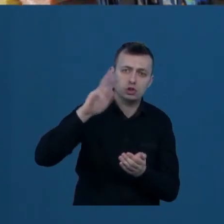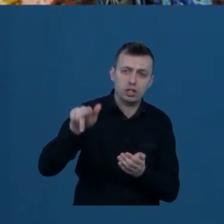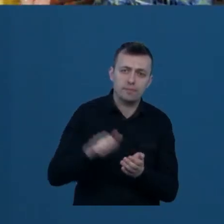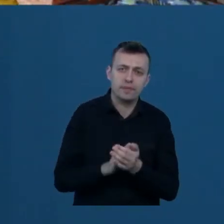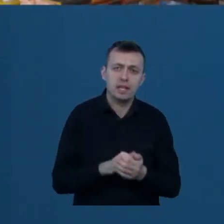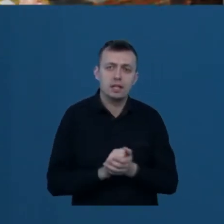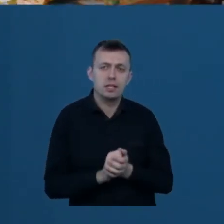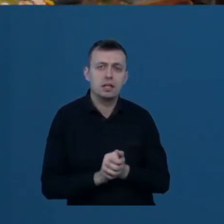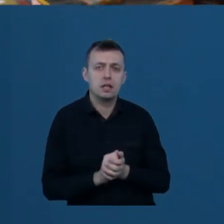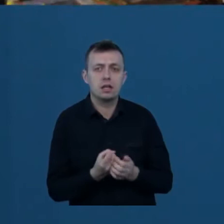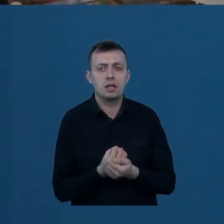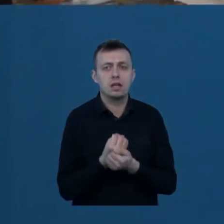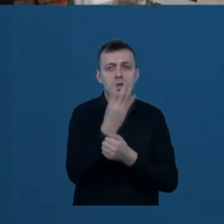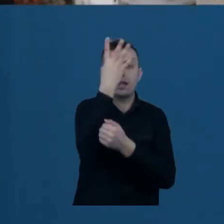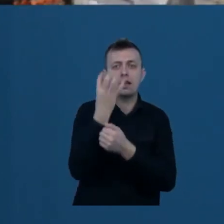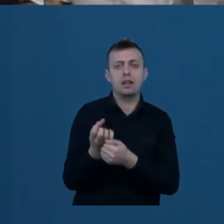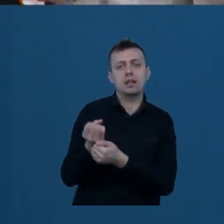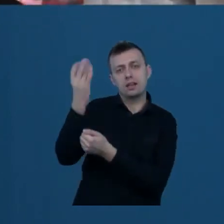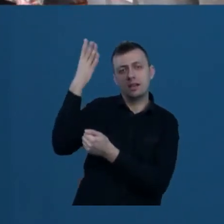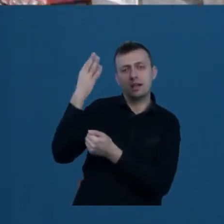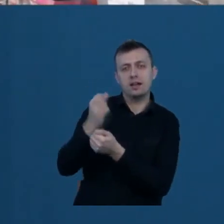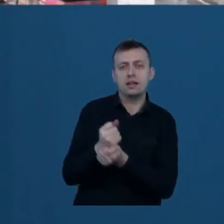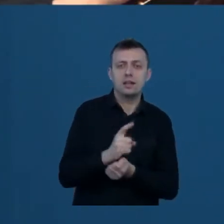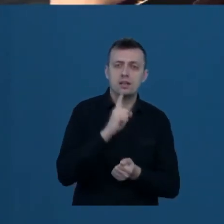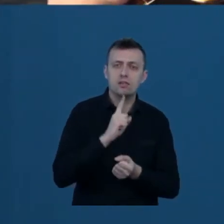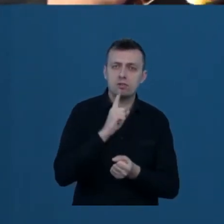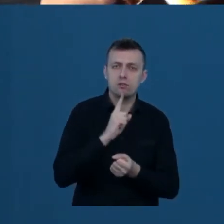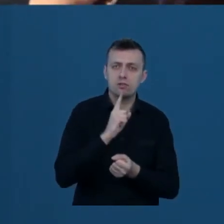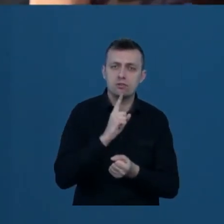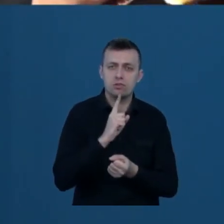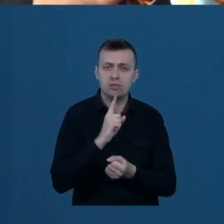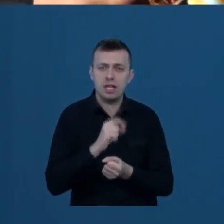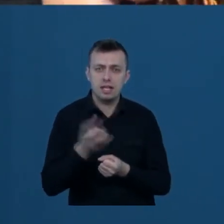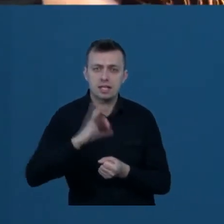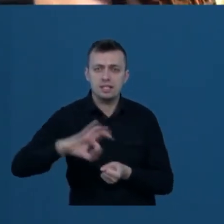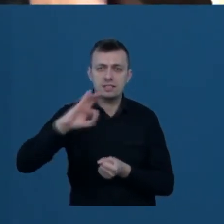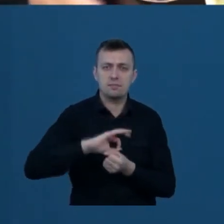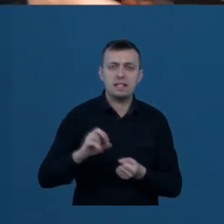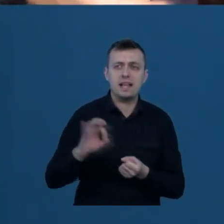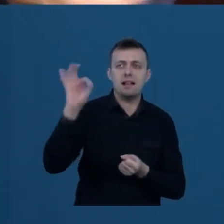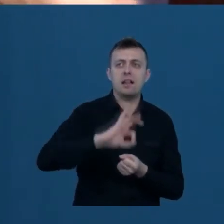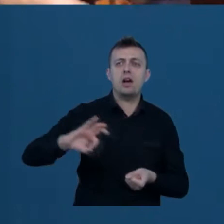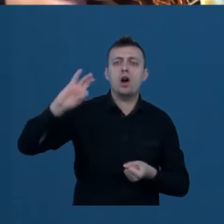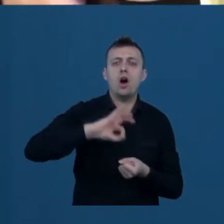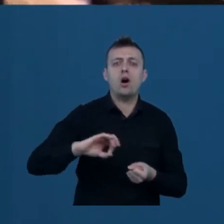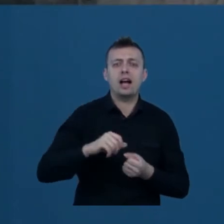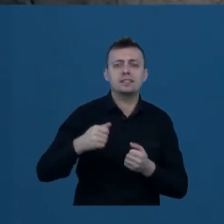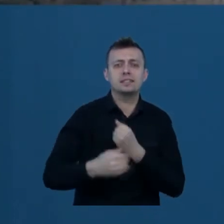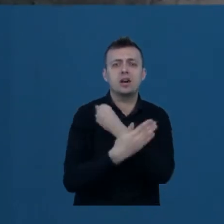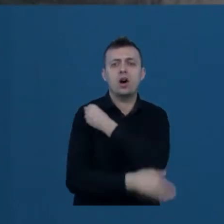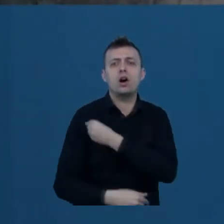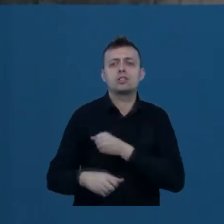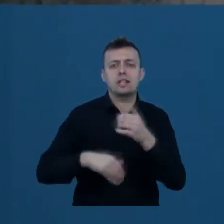Sztuczne ognie tradycyjnie towarzyszą każdej imprezie sylwestrowej. Puszczając fajerwerki w efektownym stylu, żegnamy stary